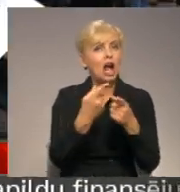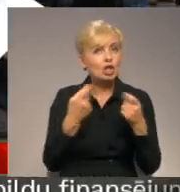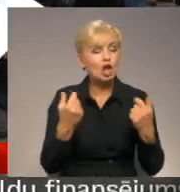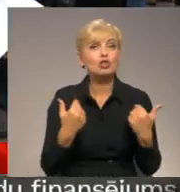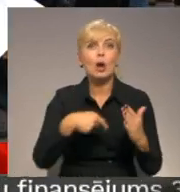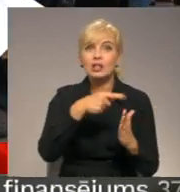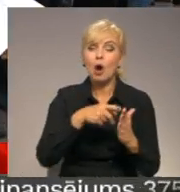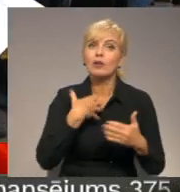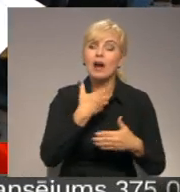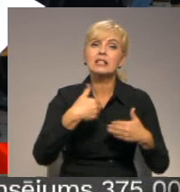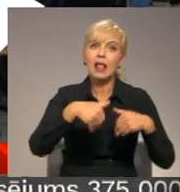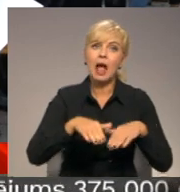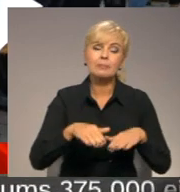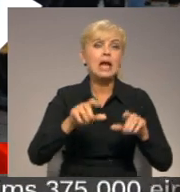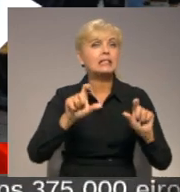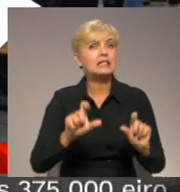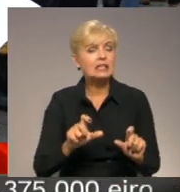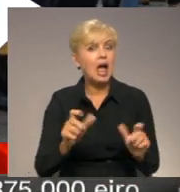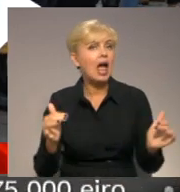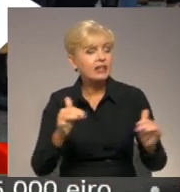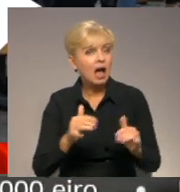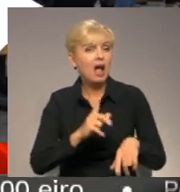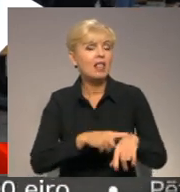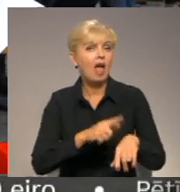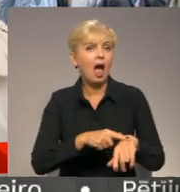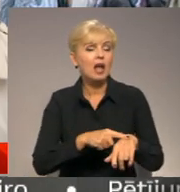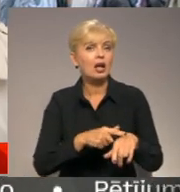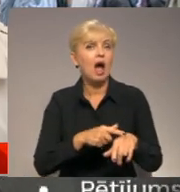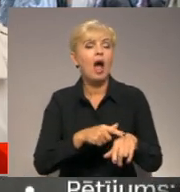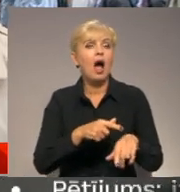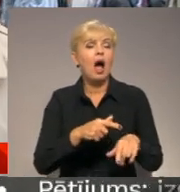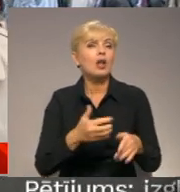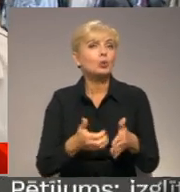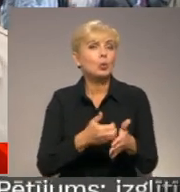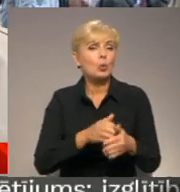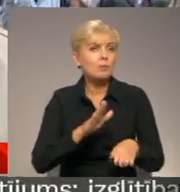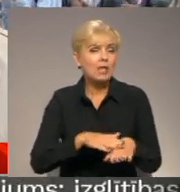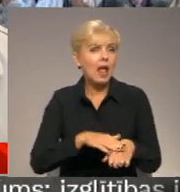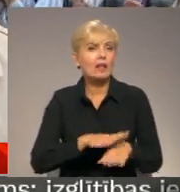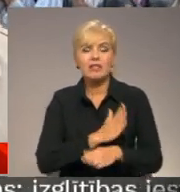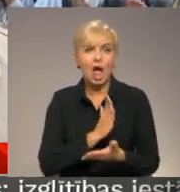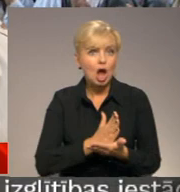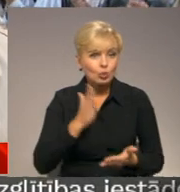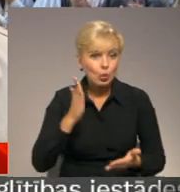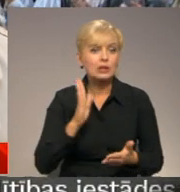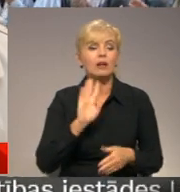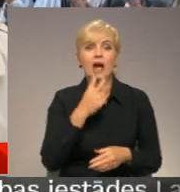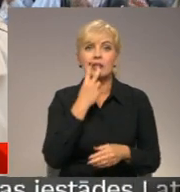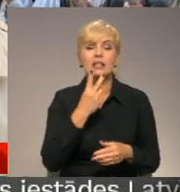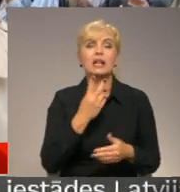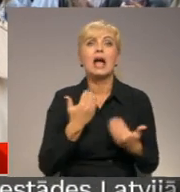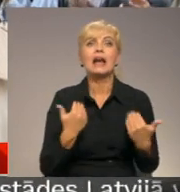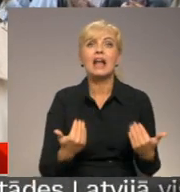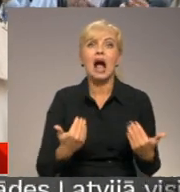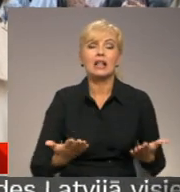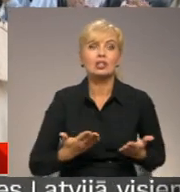jautājumu vajadzēja lemt arī plenārsēdē, taču laiku trūkumu dēļ tas nenotika. Politikai jābūt sasaistītāji ar to, kāds notiek reālajā dzīvē. Ja